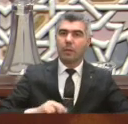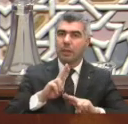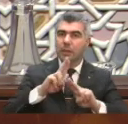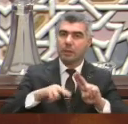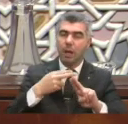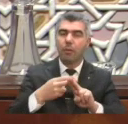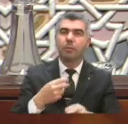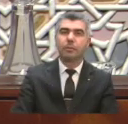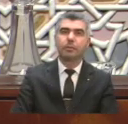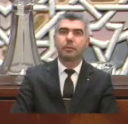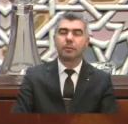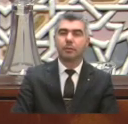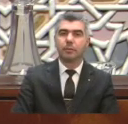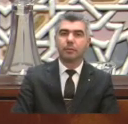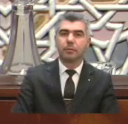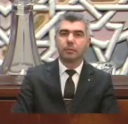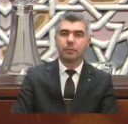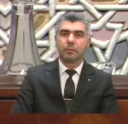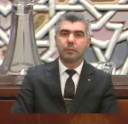تفضلوا.